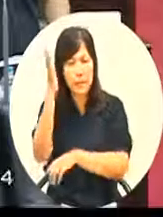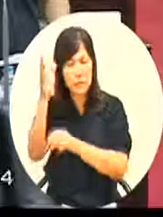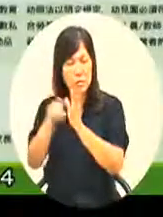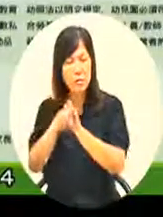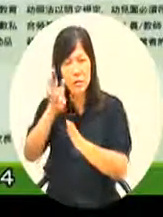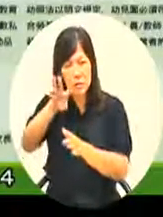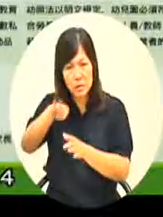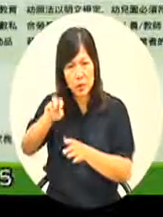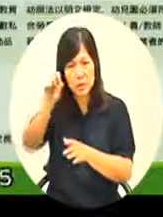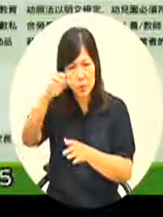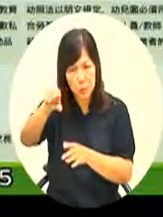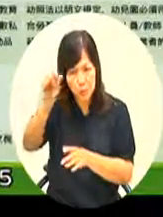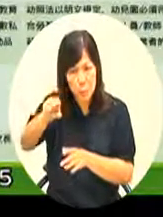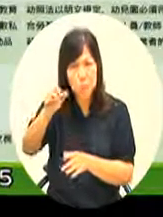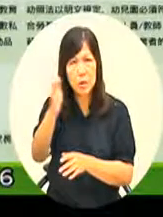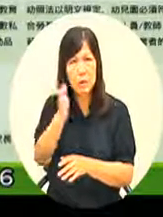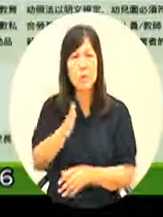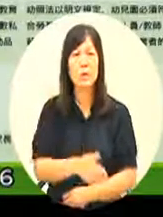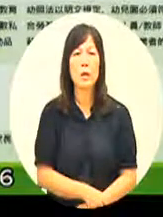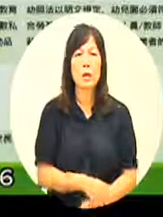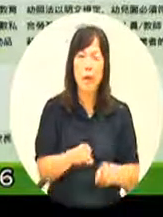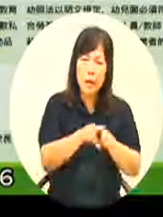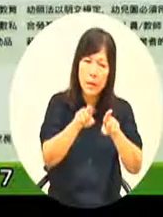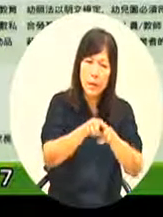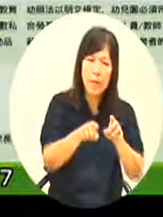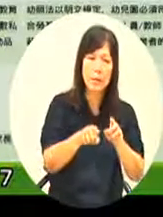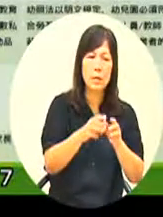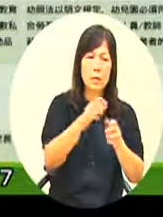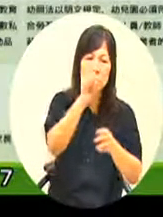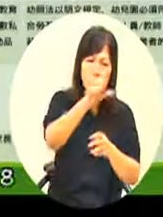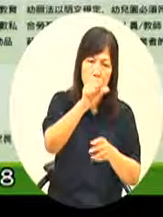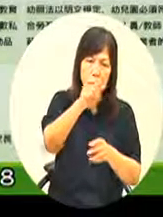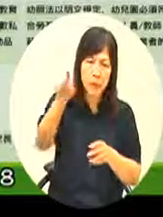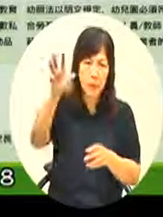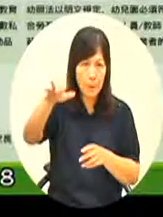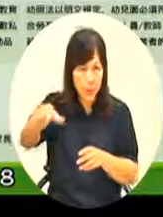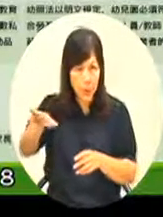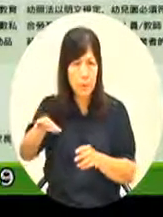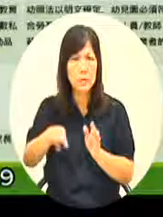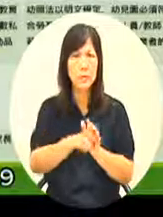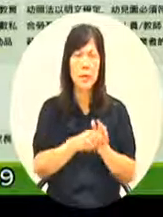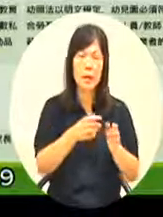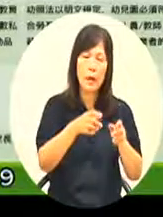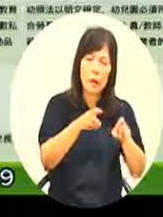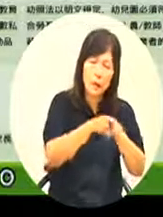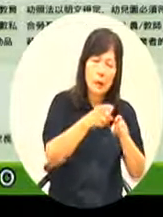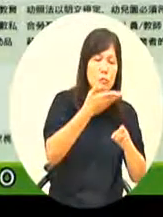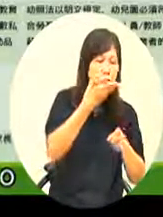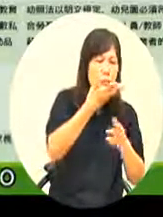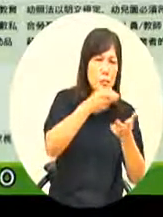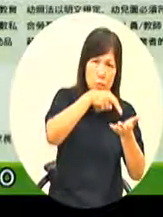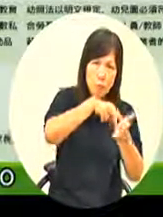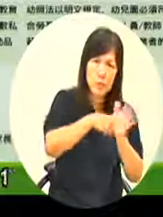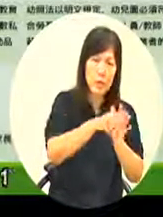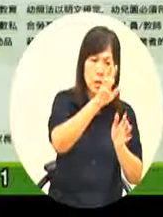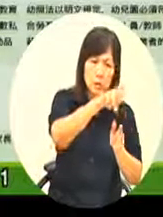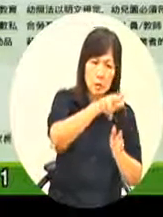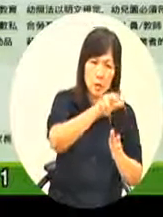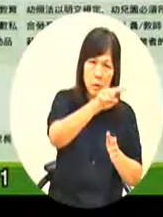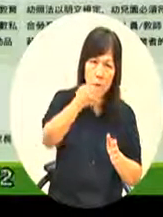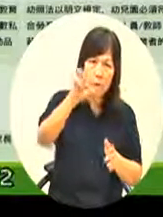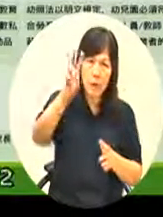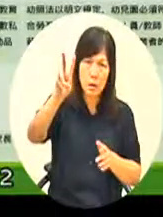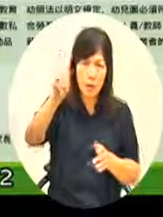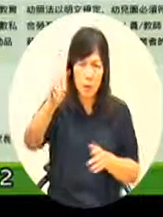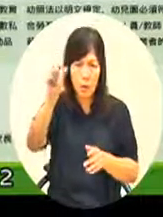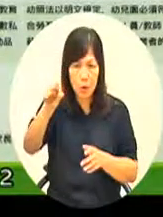4000块到5000块，非营利幼儿园的5000到8500，以及 私立幼儿园的7500到2万